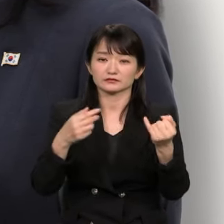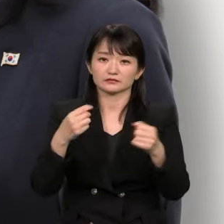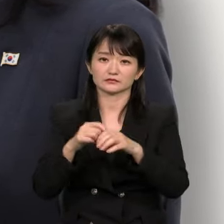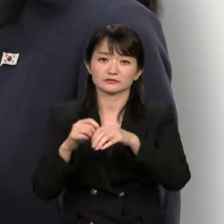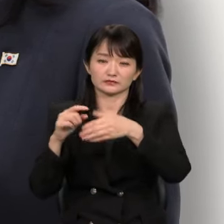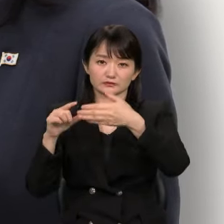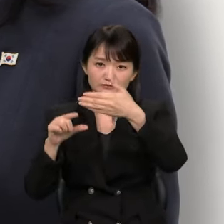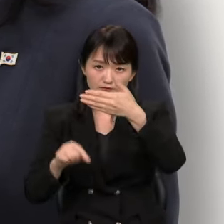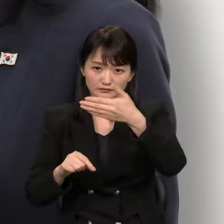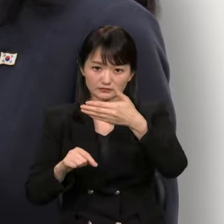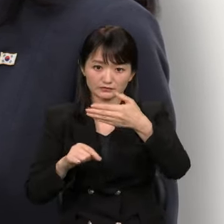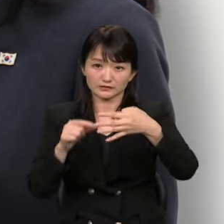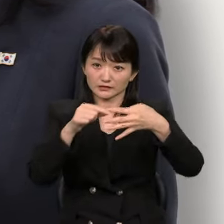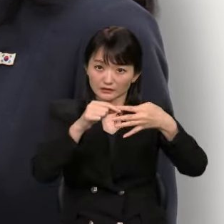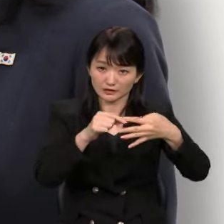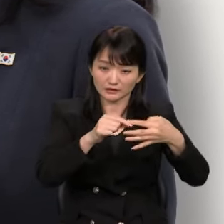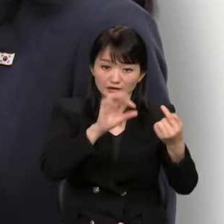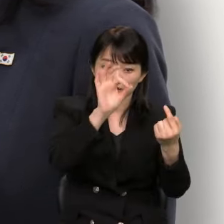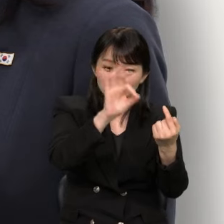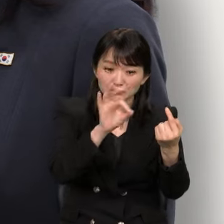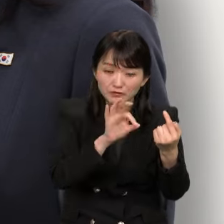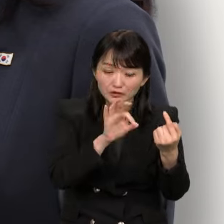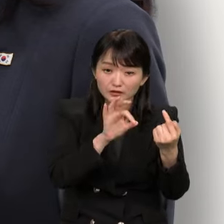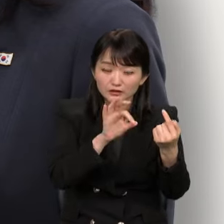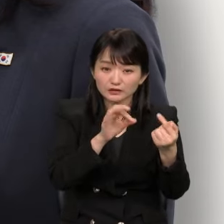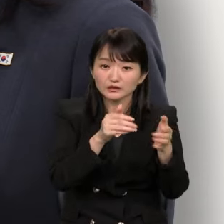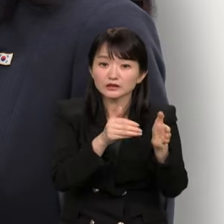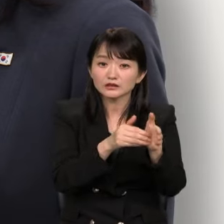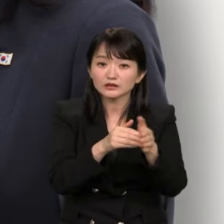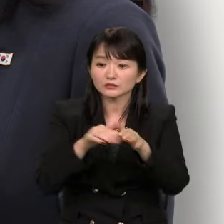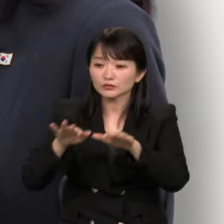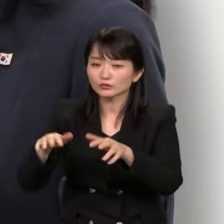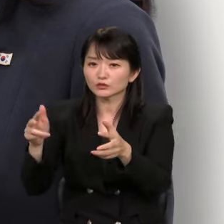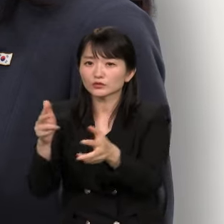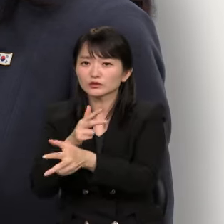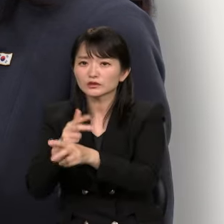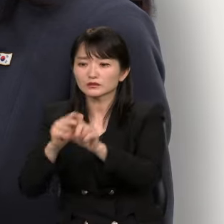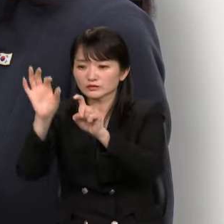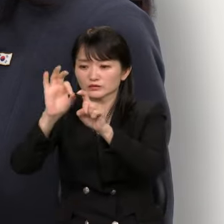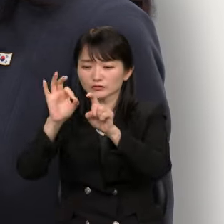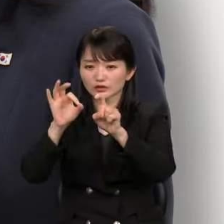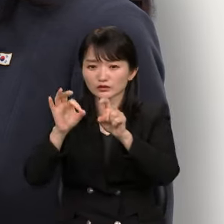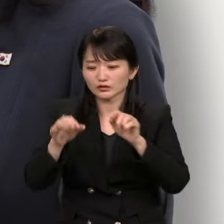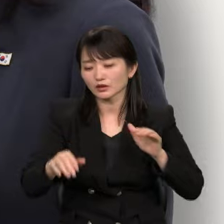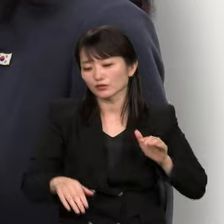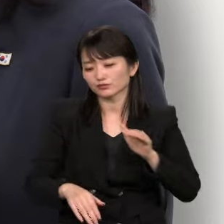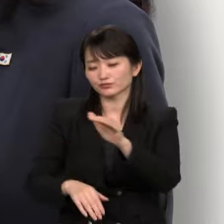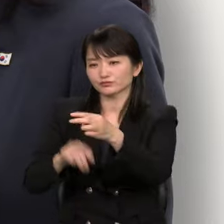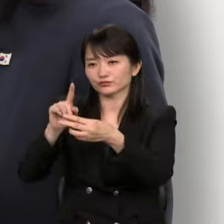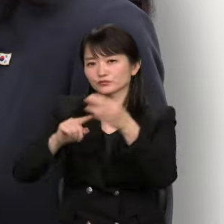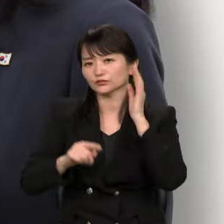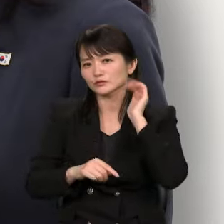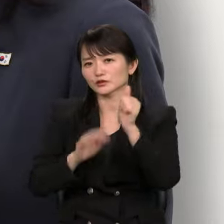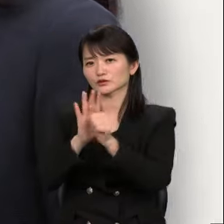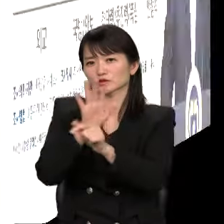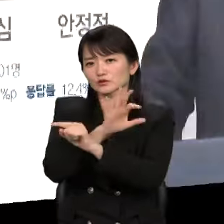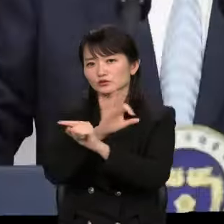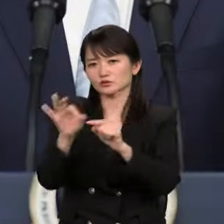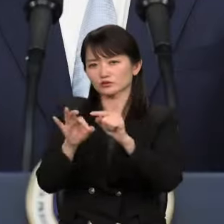땐 1%에 불과했지만 이달 들어 10%대로 올라 윤 대통령 지지율에 영향을 주는 핵심 변수가